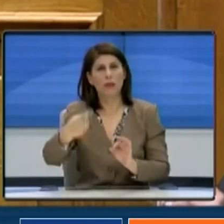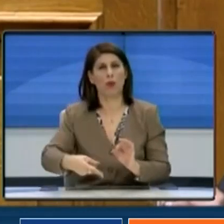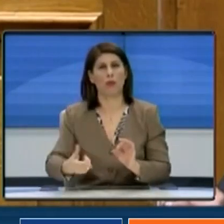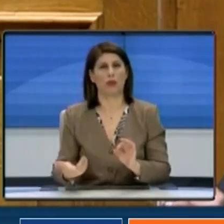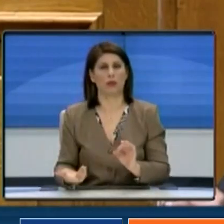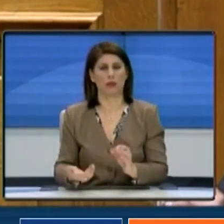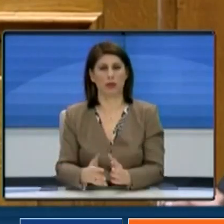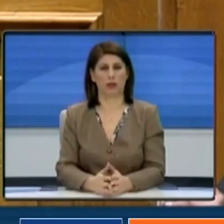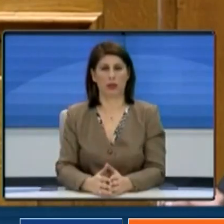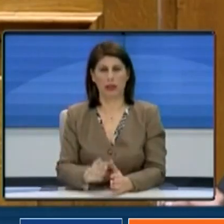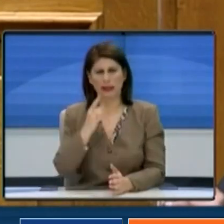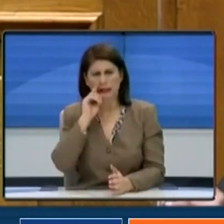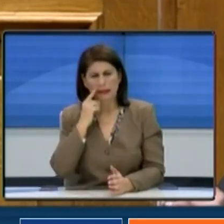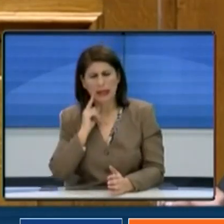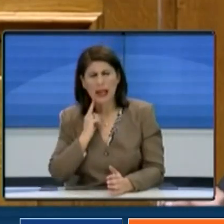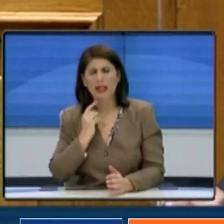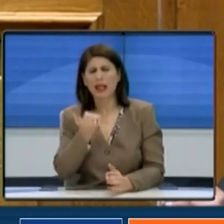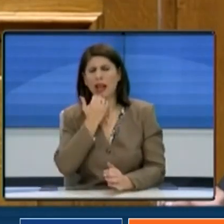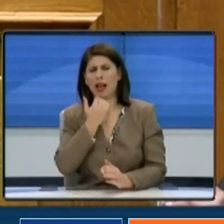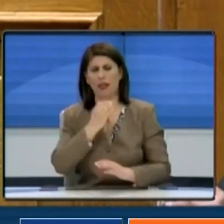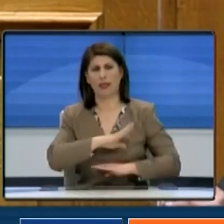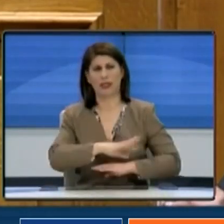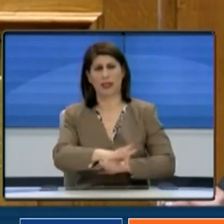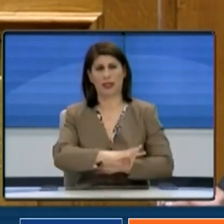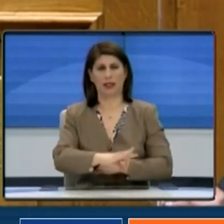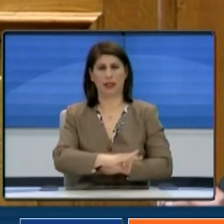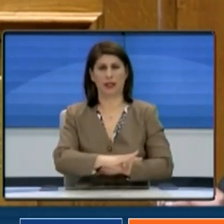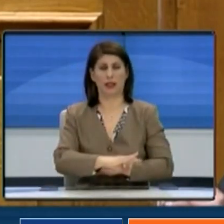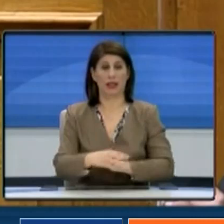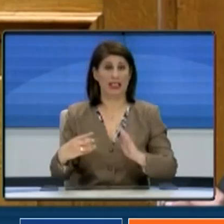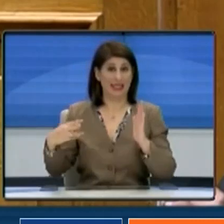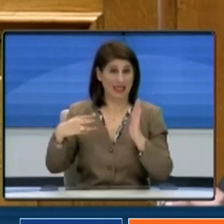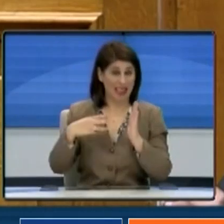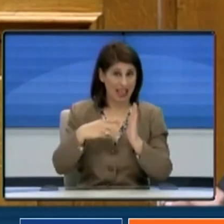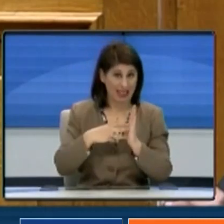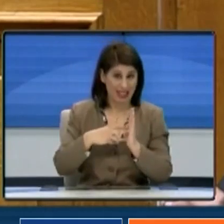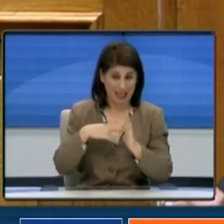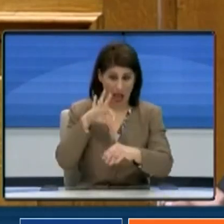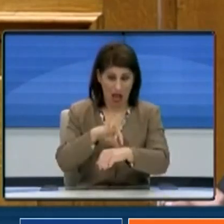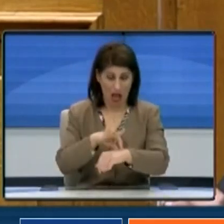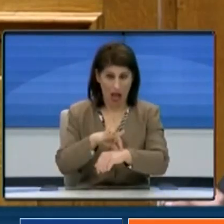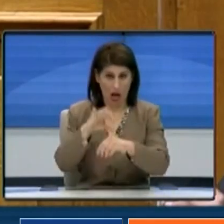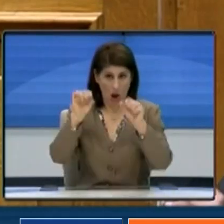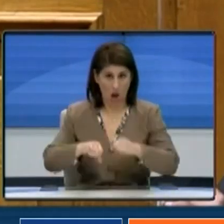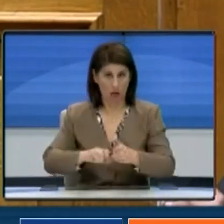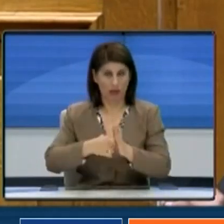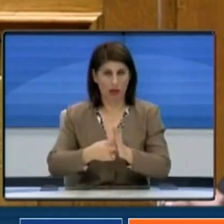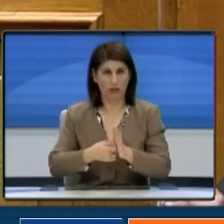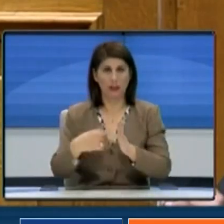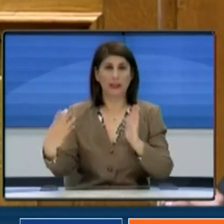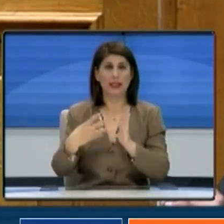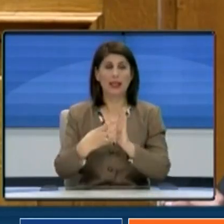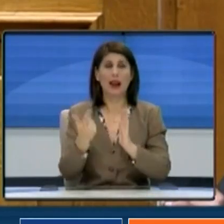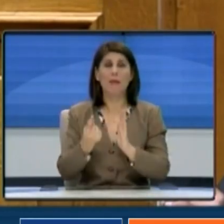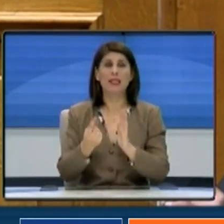επόμενης. Τραγικά λάθη στη στρατηγική. Στα 1.000 κρούσματα lockdown, στα 4.500